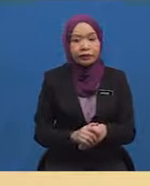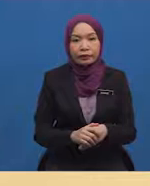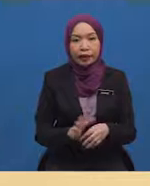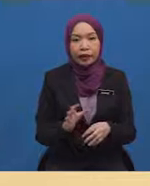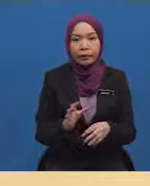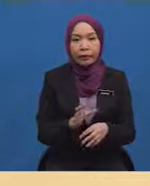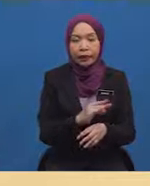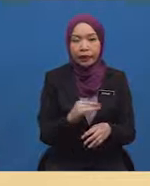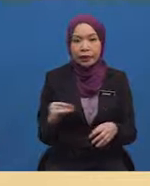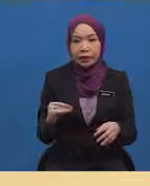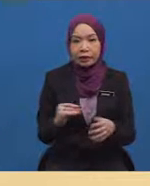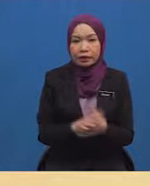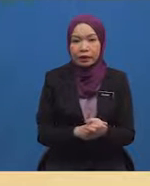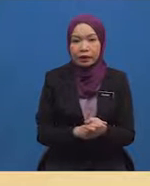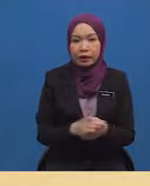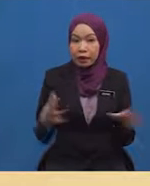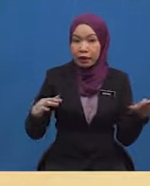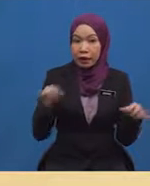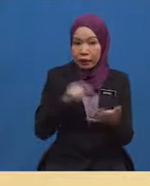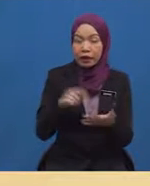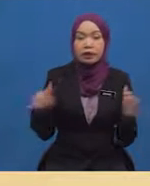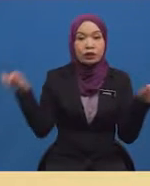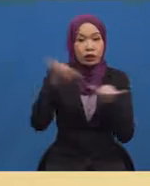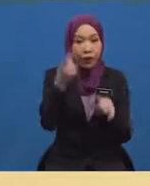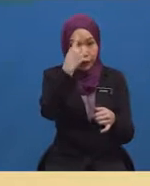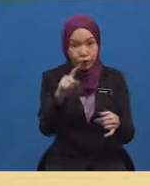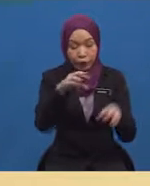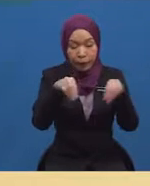keadaan cuaca yang sesuai untuk aktiviti pertanian.